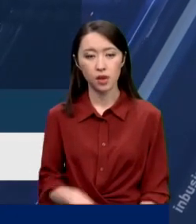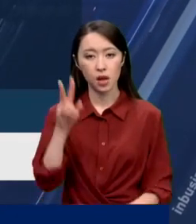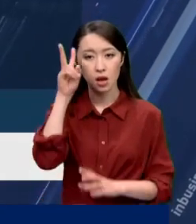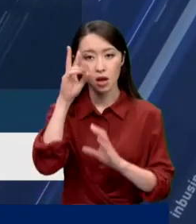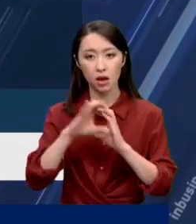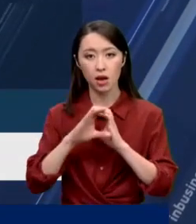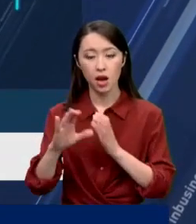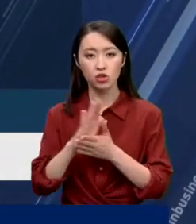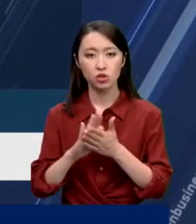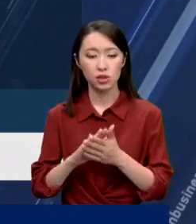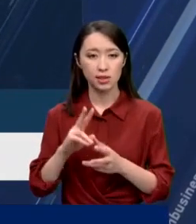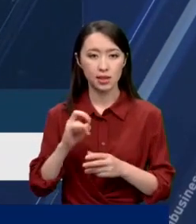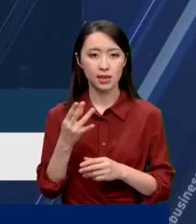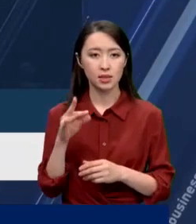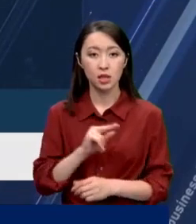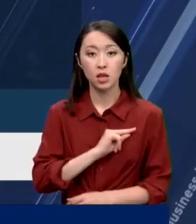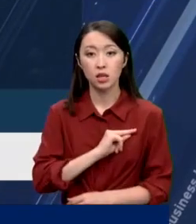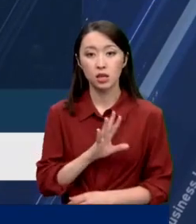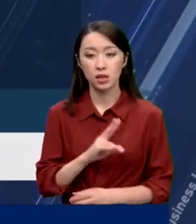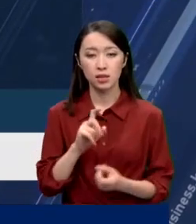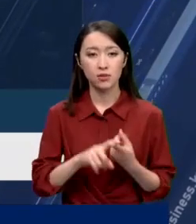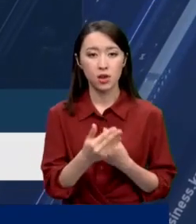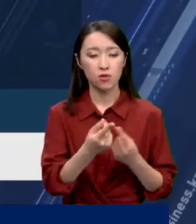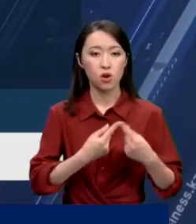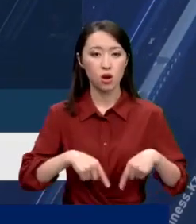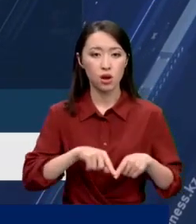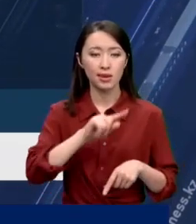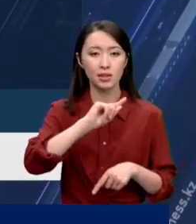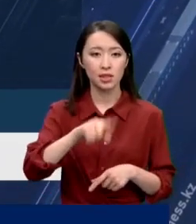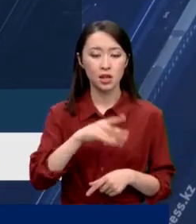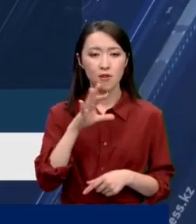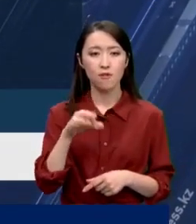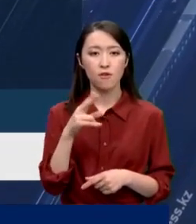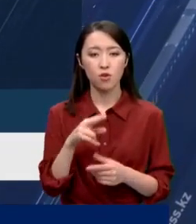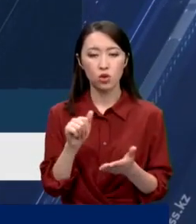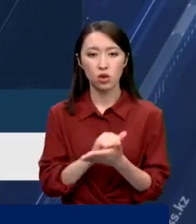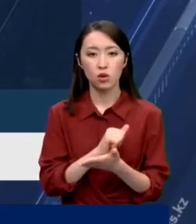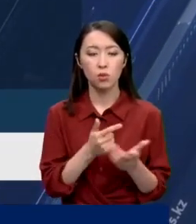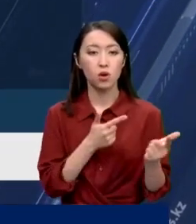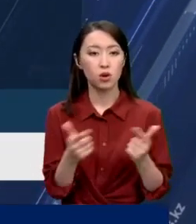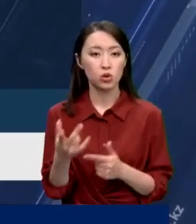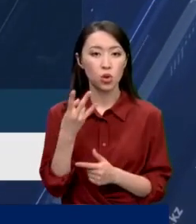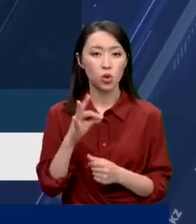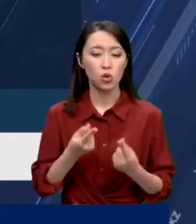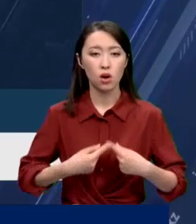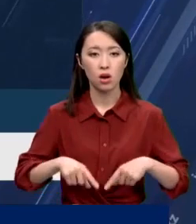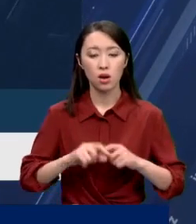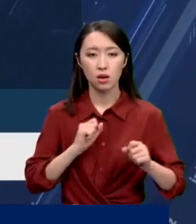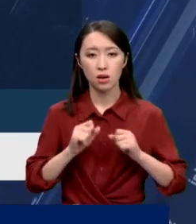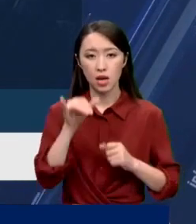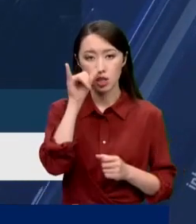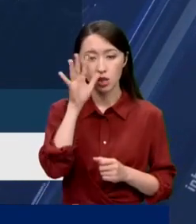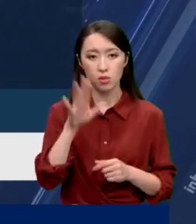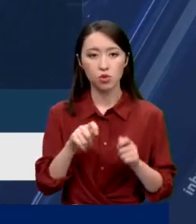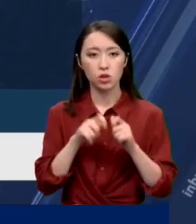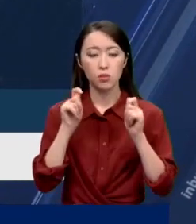Канализационная очистная станция не работает. Со стороны подрядной организации требуется ввод устройства в эксплуатацию. Однако подрядная организация не может